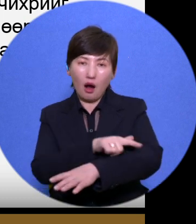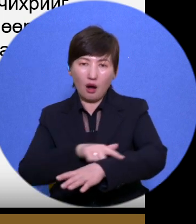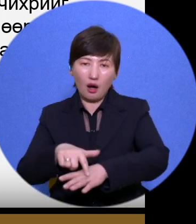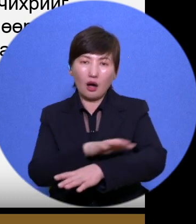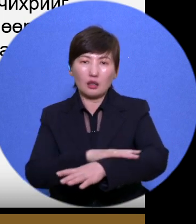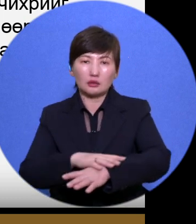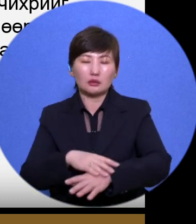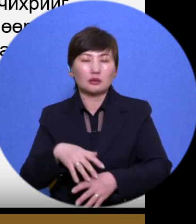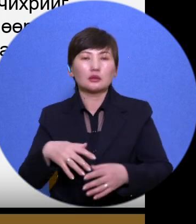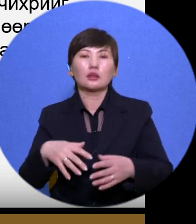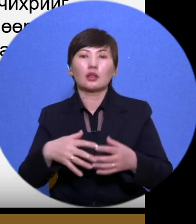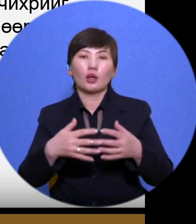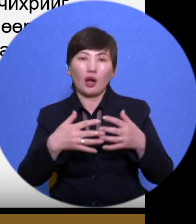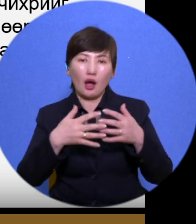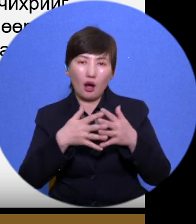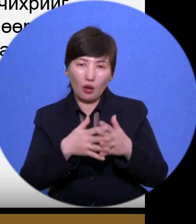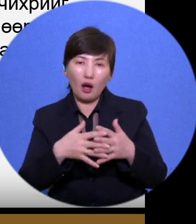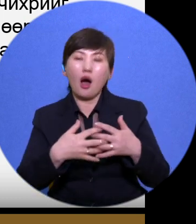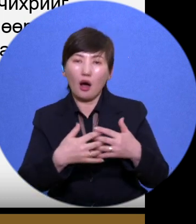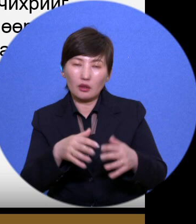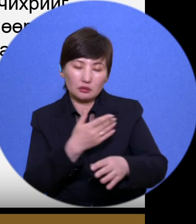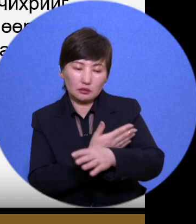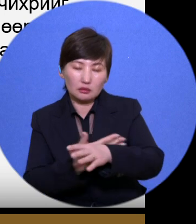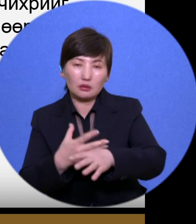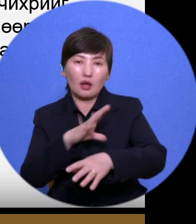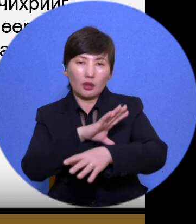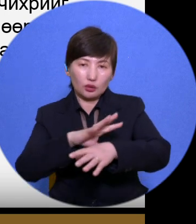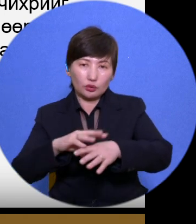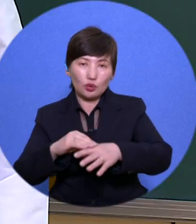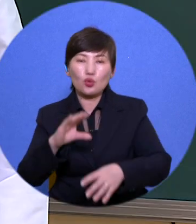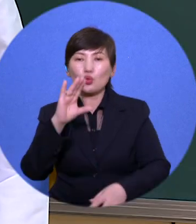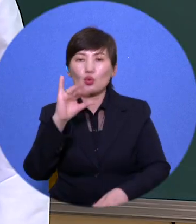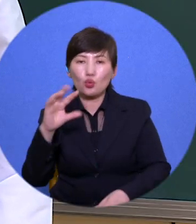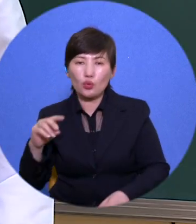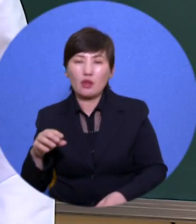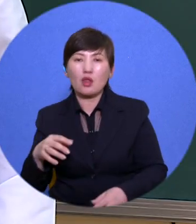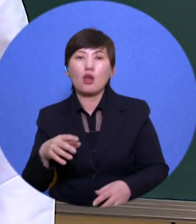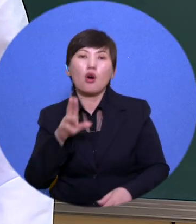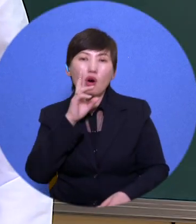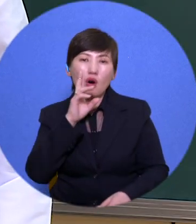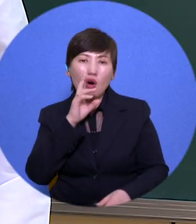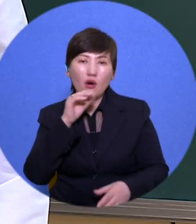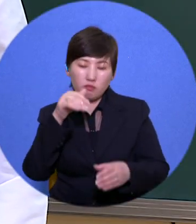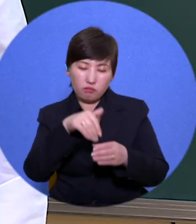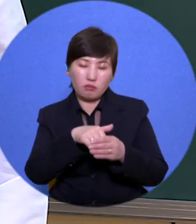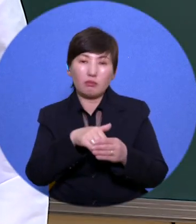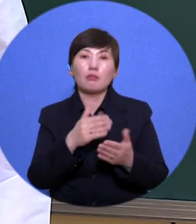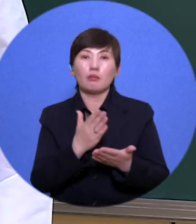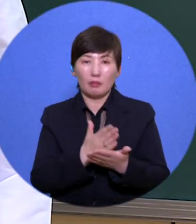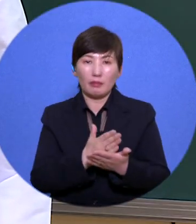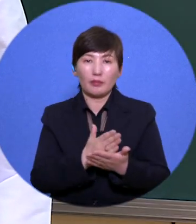зарим ургамалд, тэгээд нөгөө даршилсан ногоо, хүн ба сүүгэр божигч амьтдын хоол боловсруулах эрхний тогтолцоонд